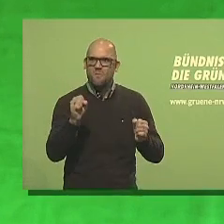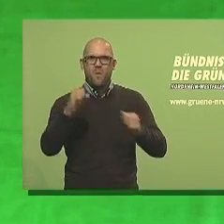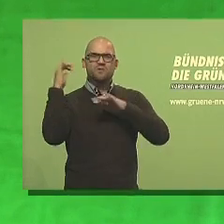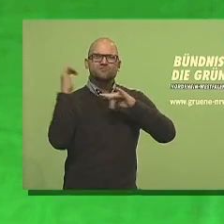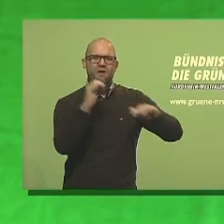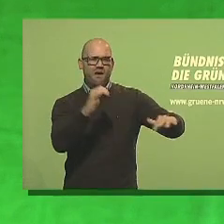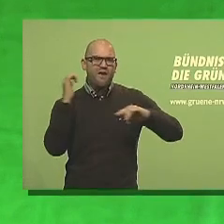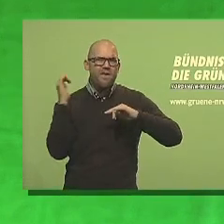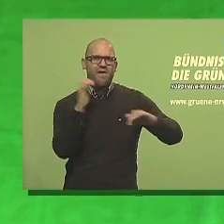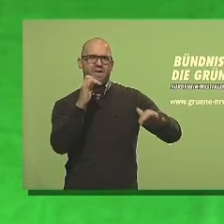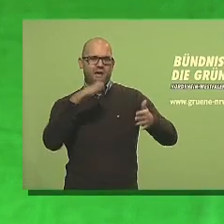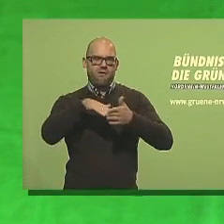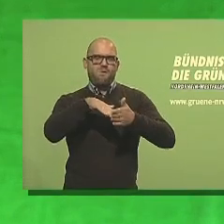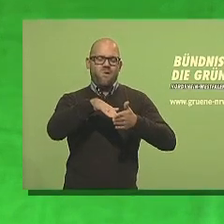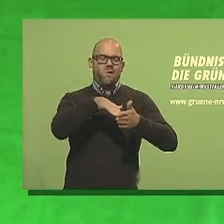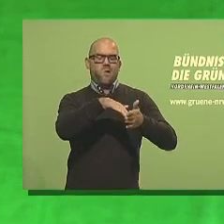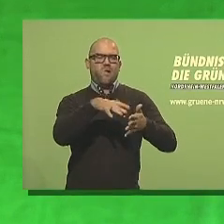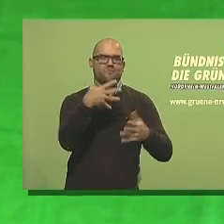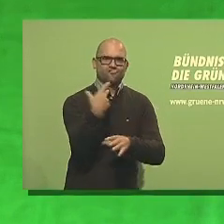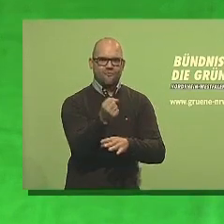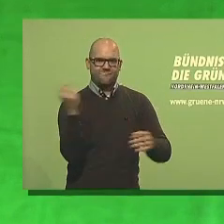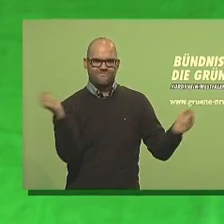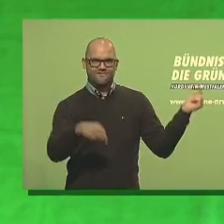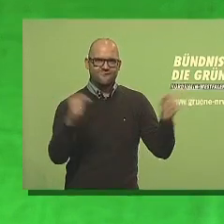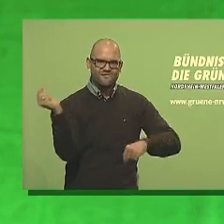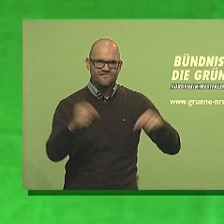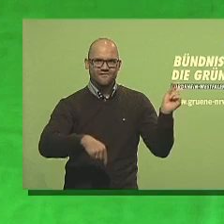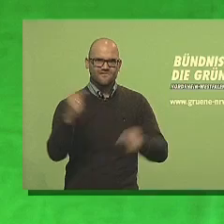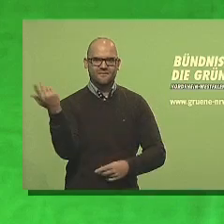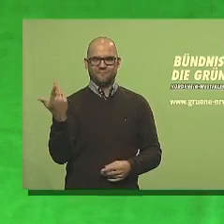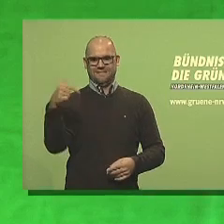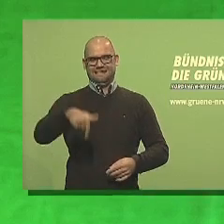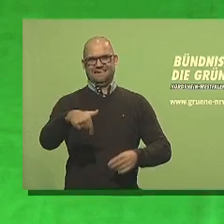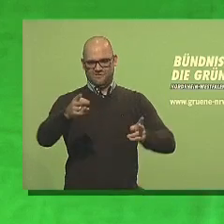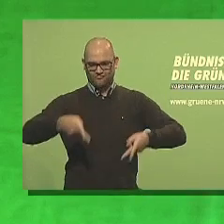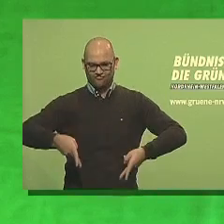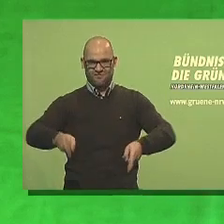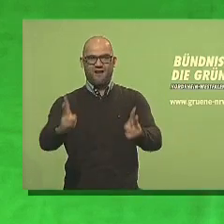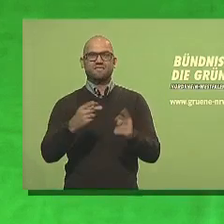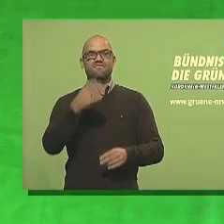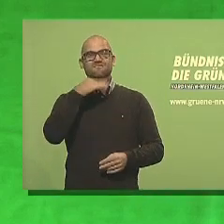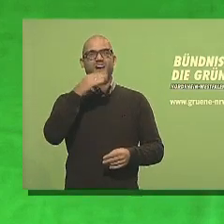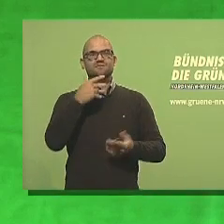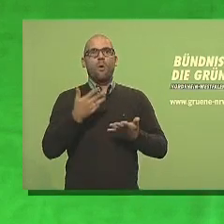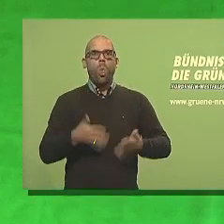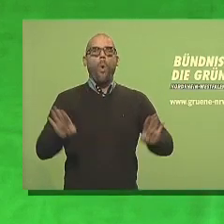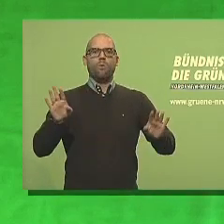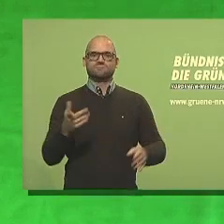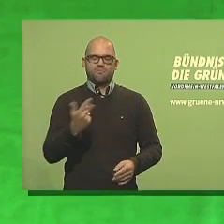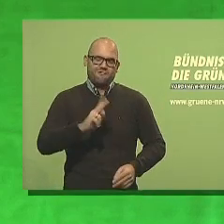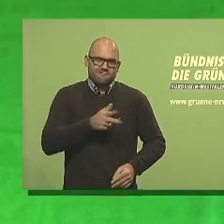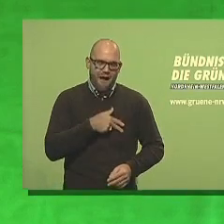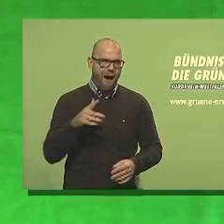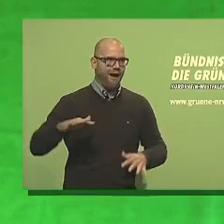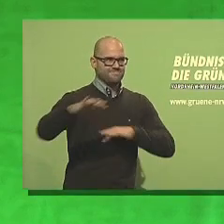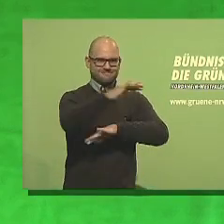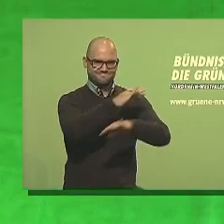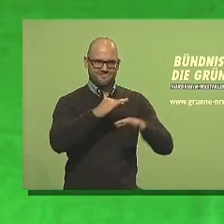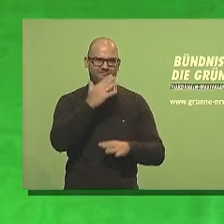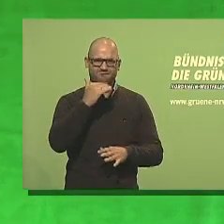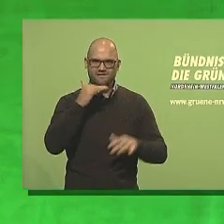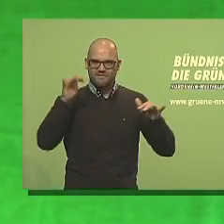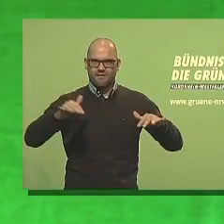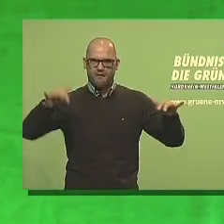stecken bleibt im Schnee. Von einem wirklich wasserlosen Tal kann man ja heute nicht so ganz reden. Zumindest hat das